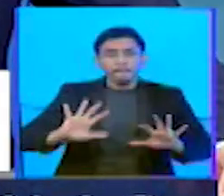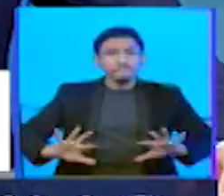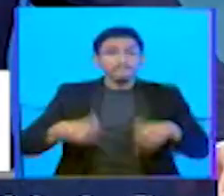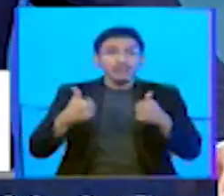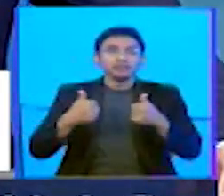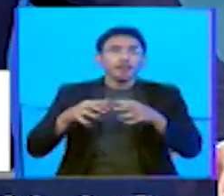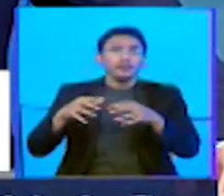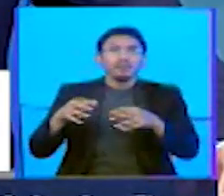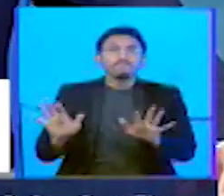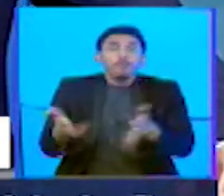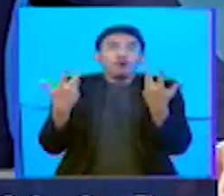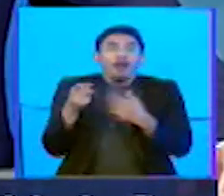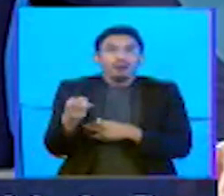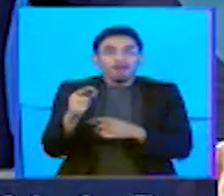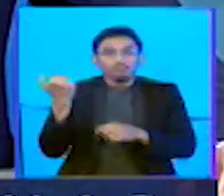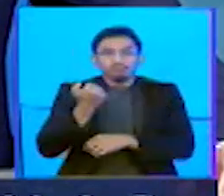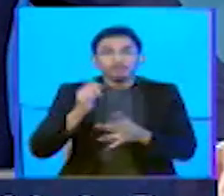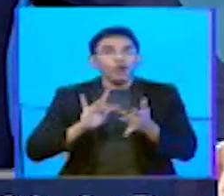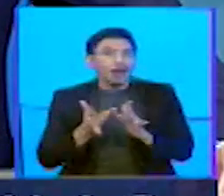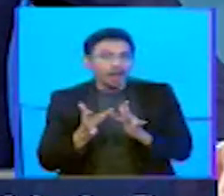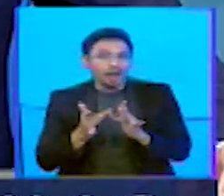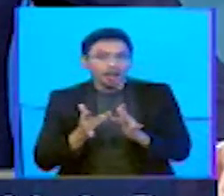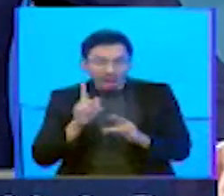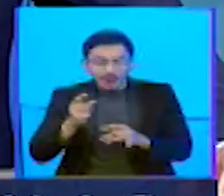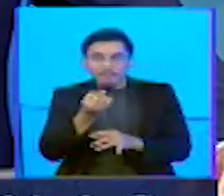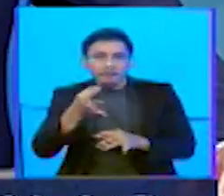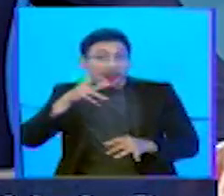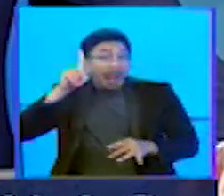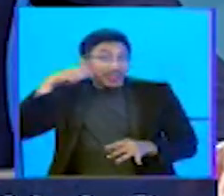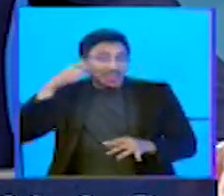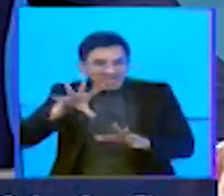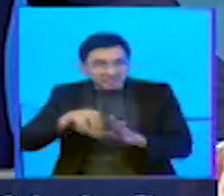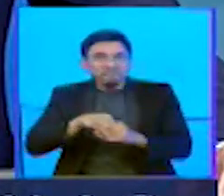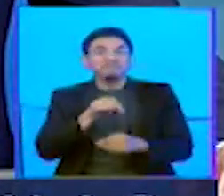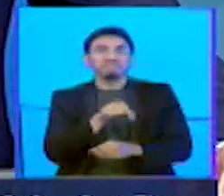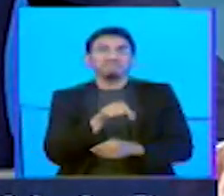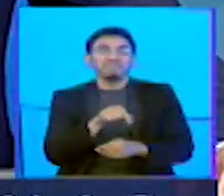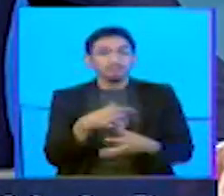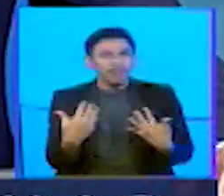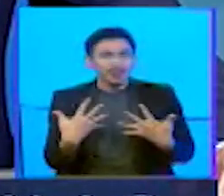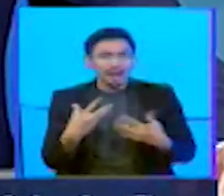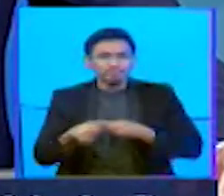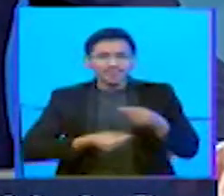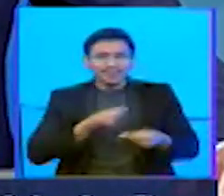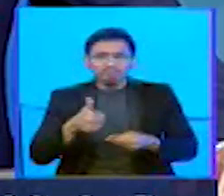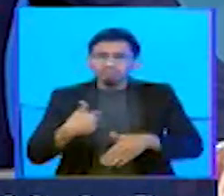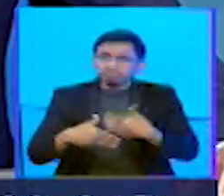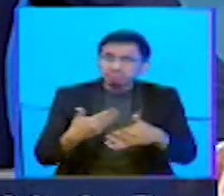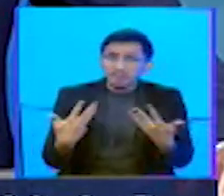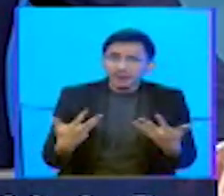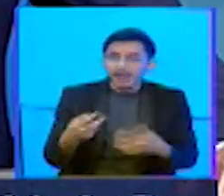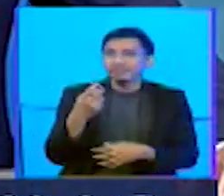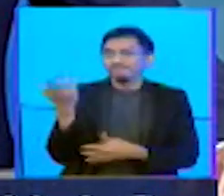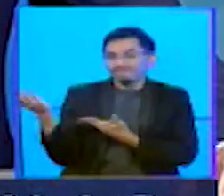membongkar prostitusi online yang melibatkan sejumlah nama artis Bagaimana bisnis ini bisa dapat berjalan berikut penelusuran